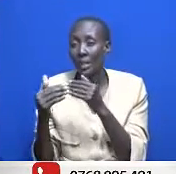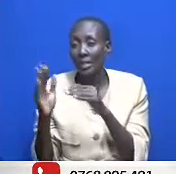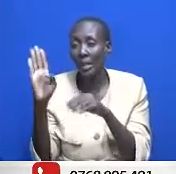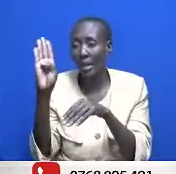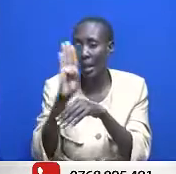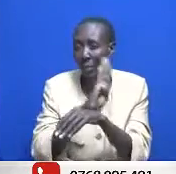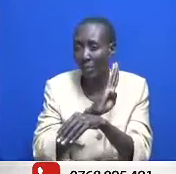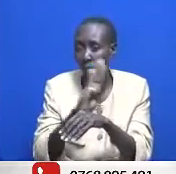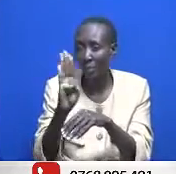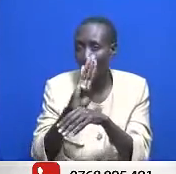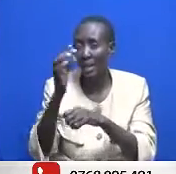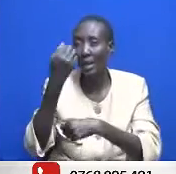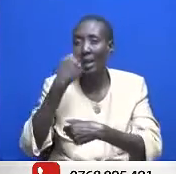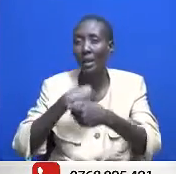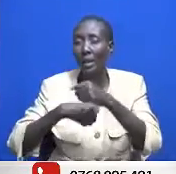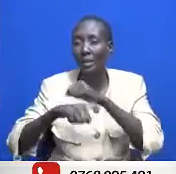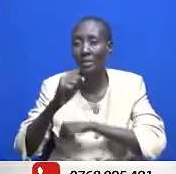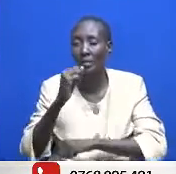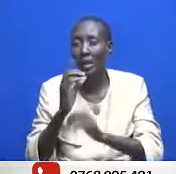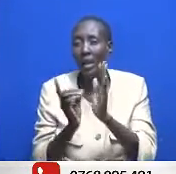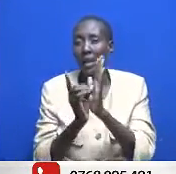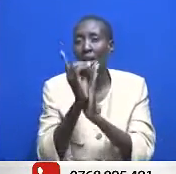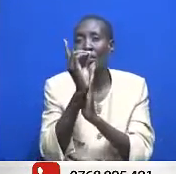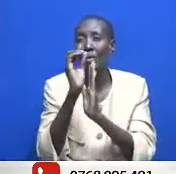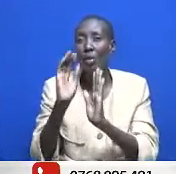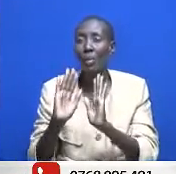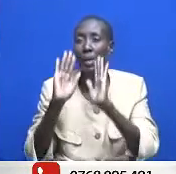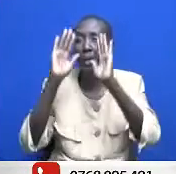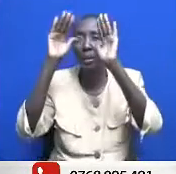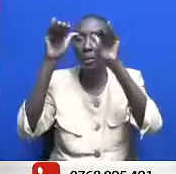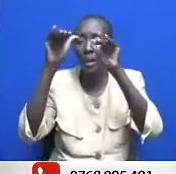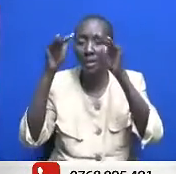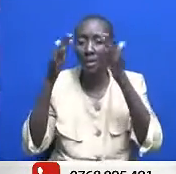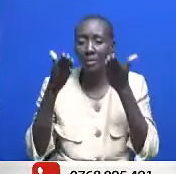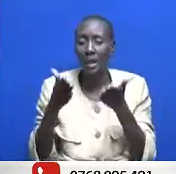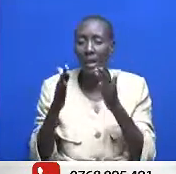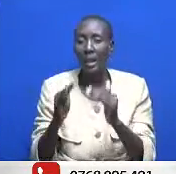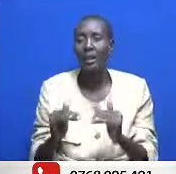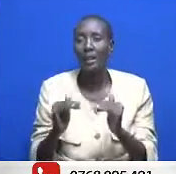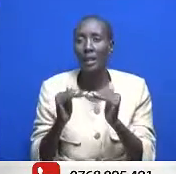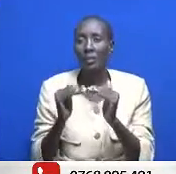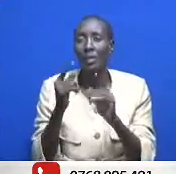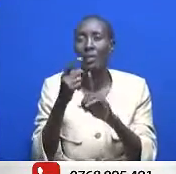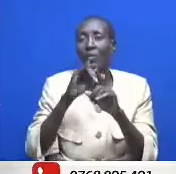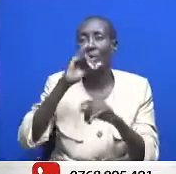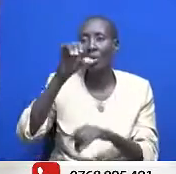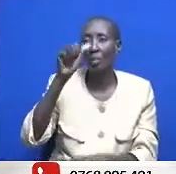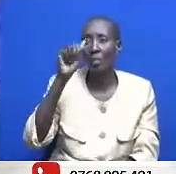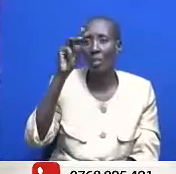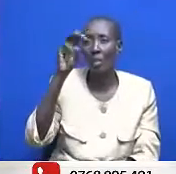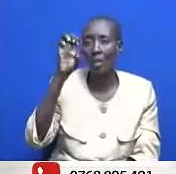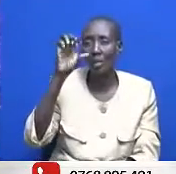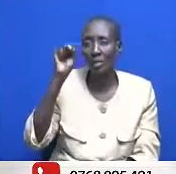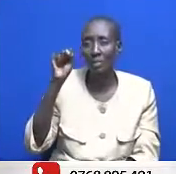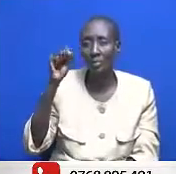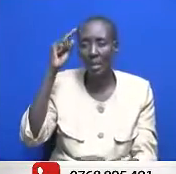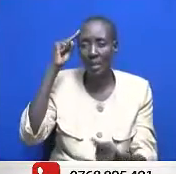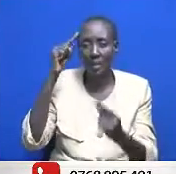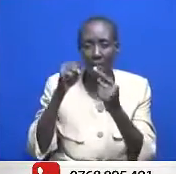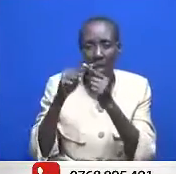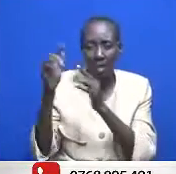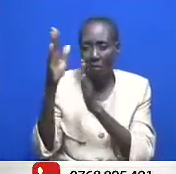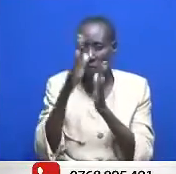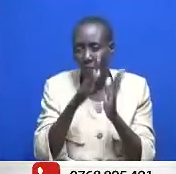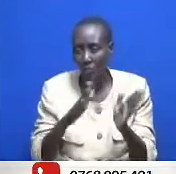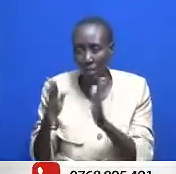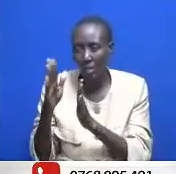also developing the game of basketball at the grassroots level. Kulingana na James Kamau, lengo la kuanzisha mpango huu ilikuwa ni kuwapa vijana